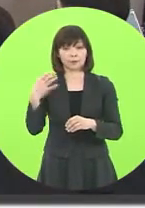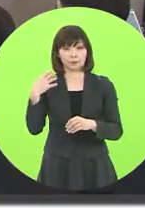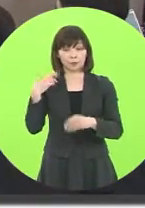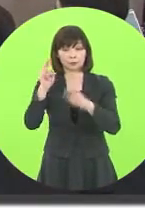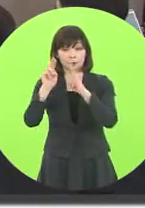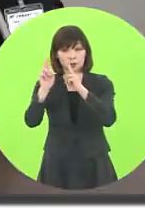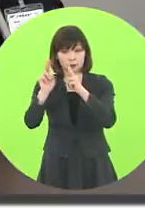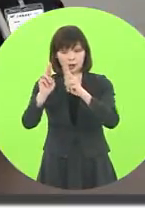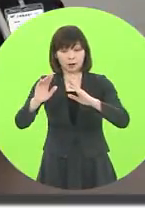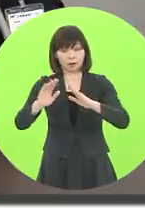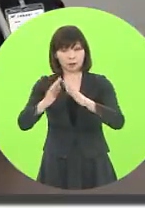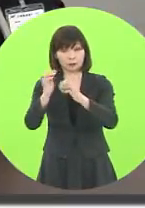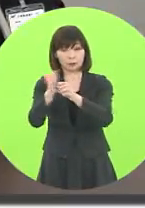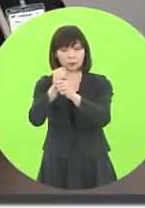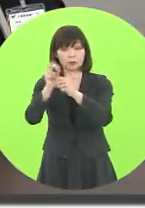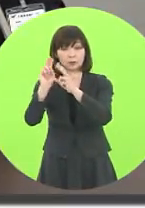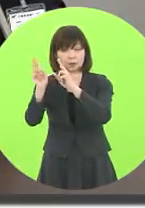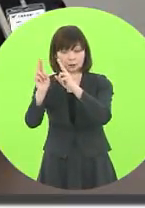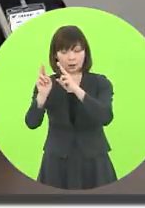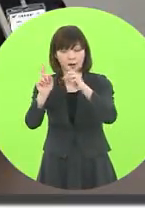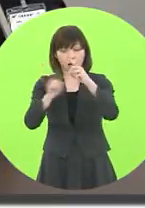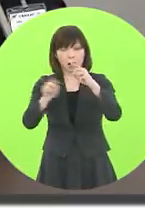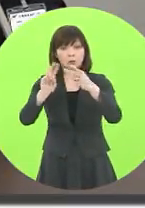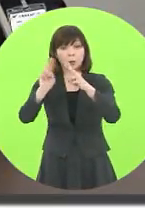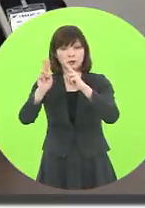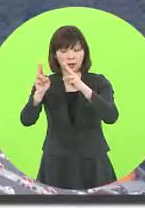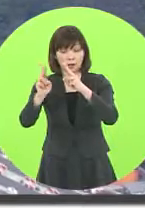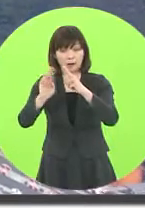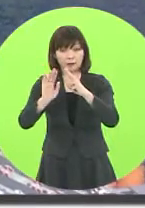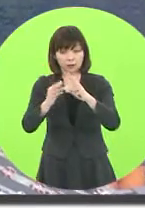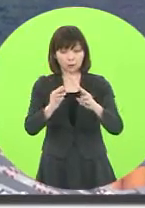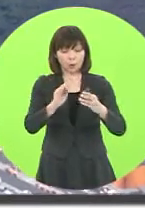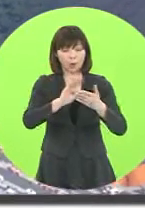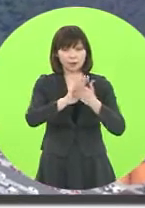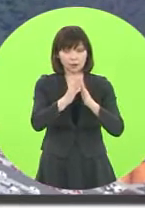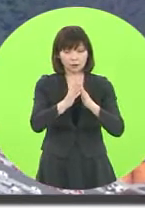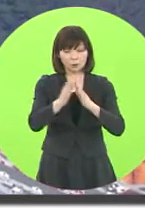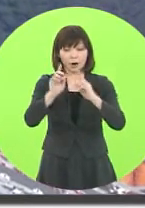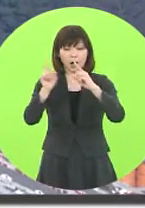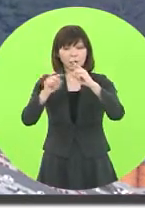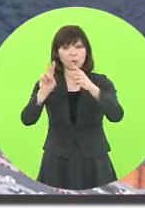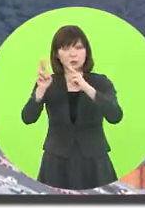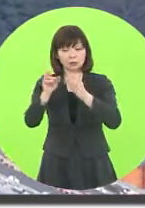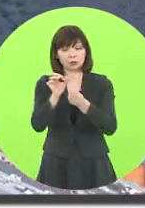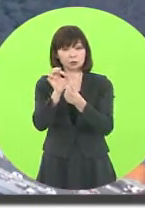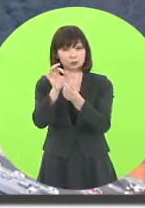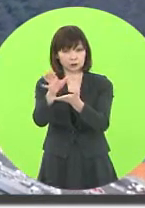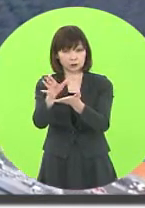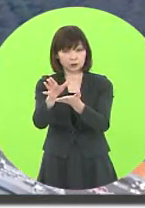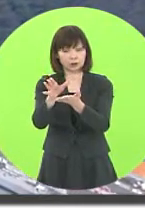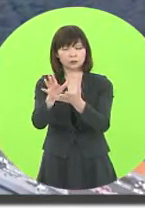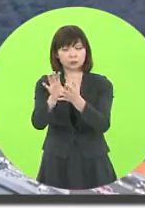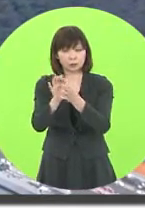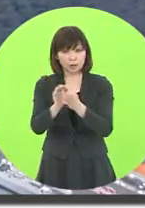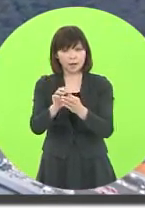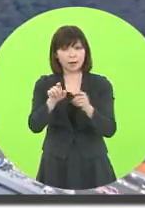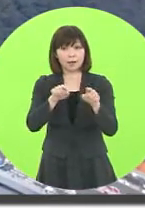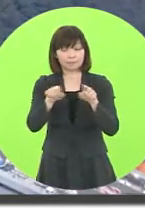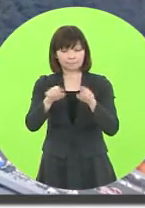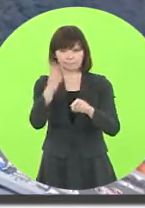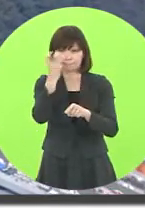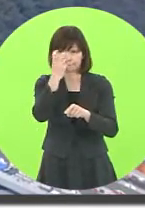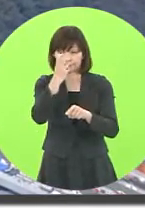設の企業体と高速道路公社ですが、広島県は公社へ出資しており、公社を監督する責任があります